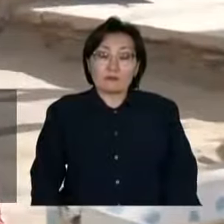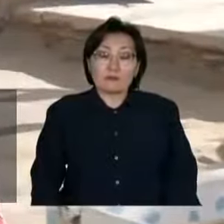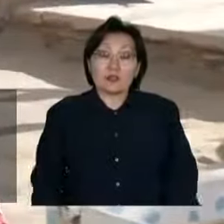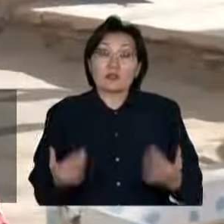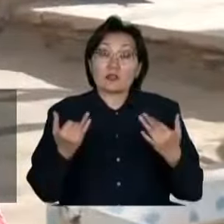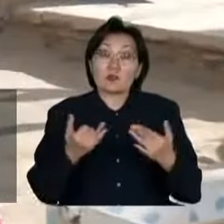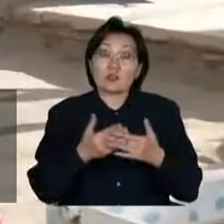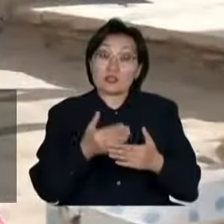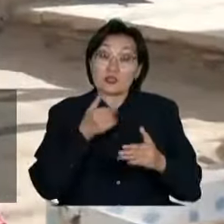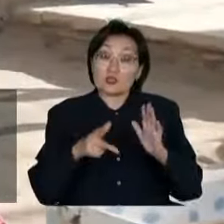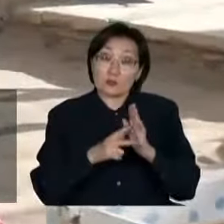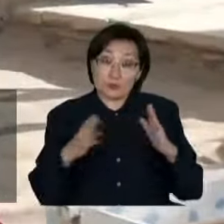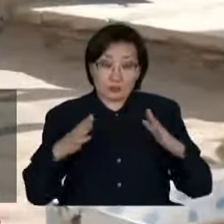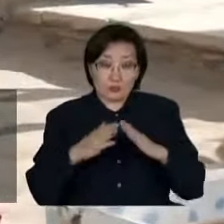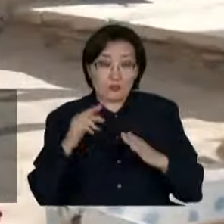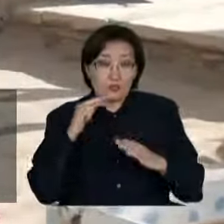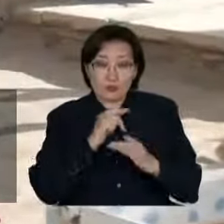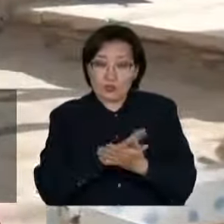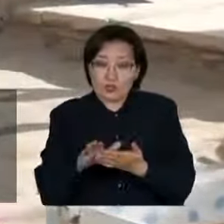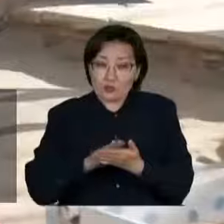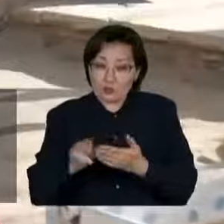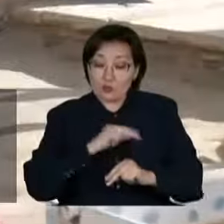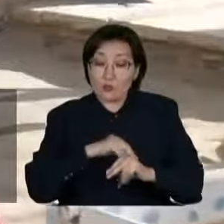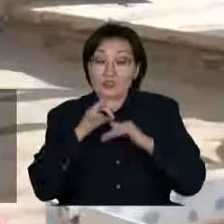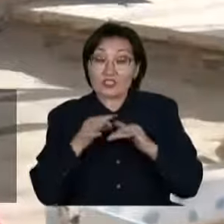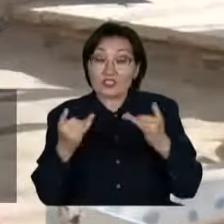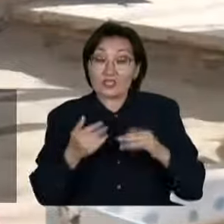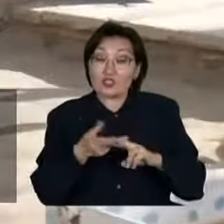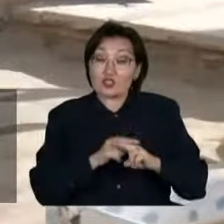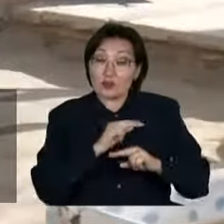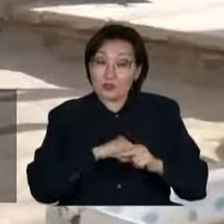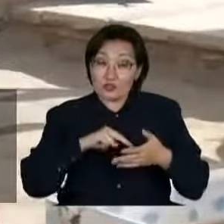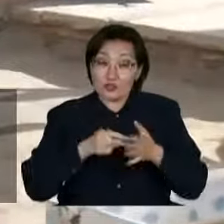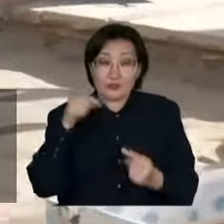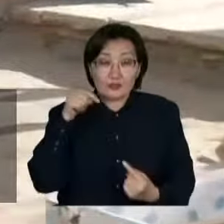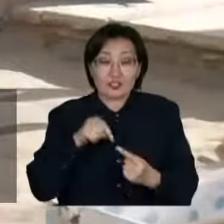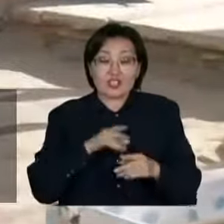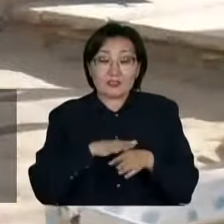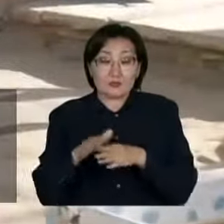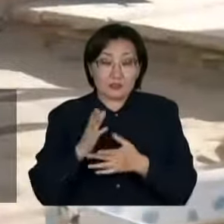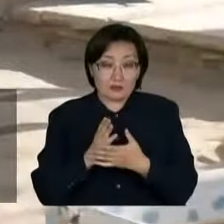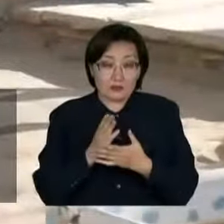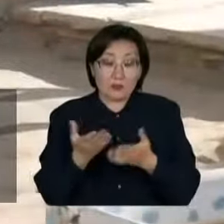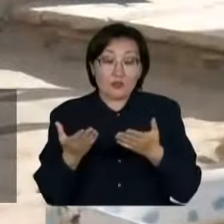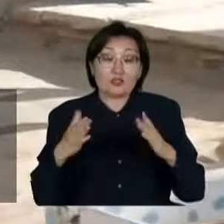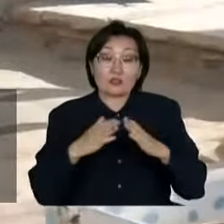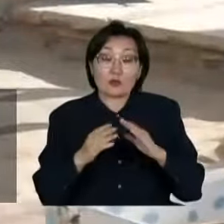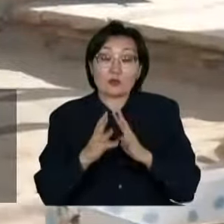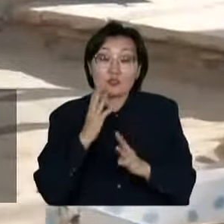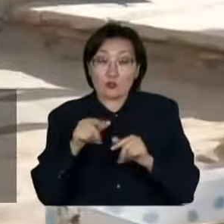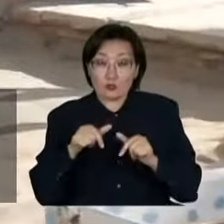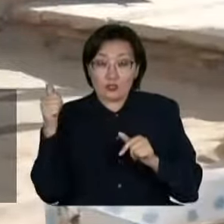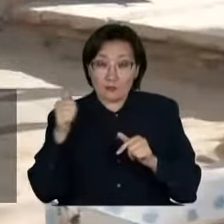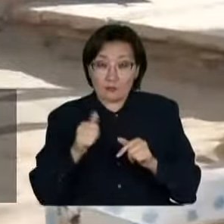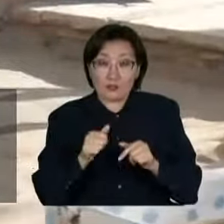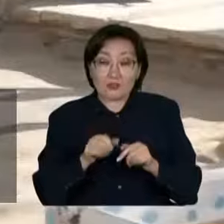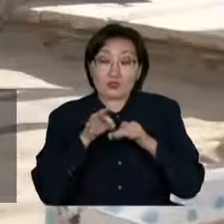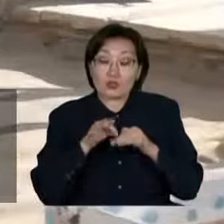Біз осыған дейін 8 үйде улау жұмыстарын жүргіздік. Қазір сол жұмыстар жоспар бойынша жасалып жатыр. Мына үйдің кезегі осы аптада келеді.